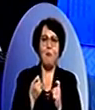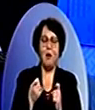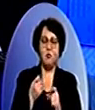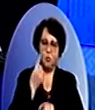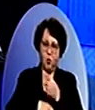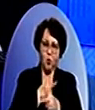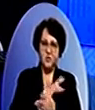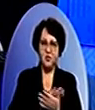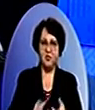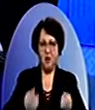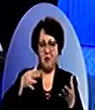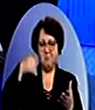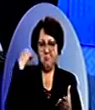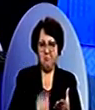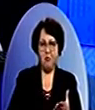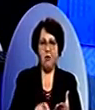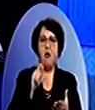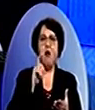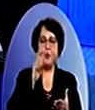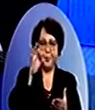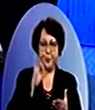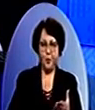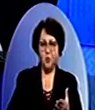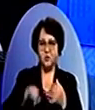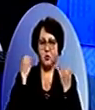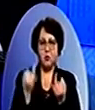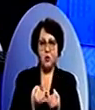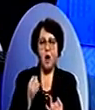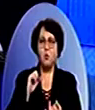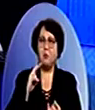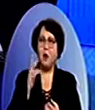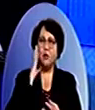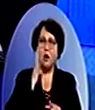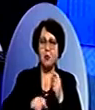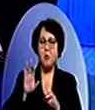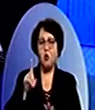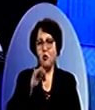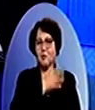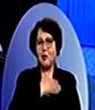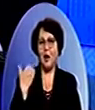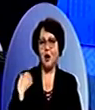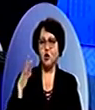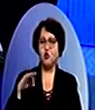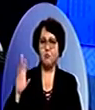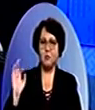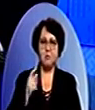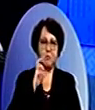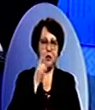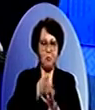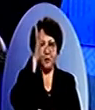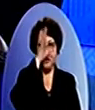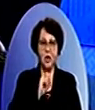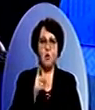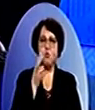гаргасан. Хуулийн их бичвэрийг өнөөдөр улсын хурлын гишүүн аюулгүй байдал гадаад бодлогын байнгын хорооны дарга сод билэг батлан хамгааллын сайд их болдод гардуул